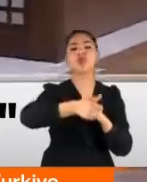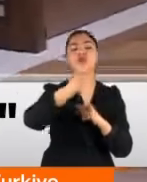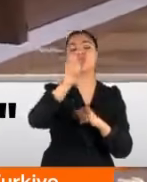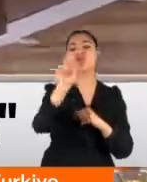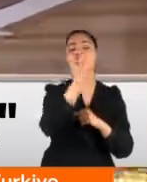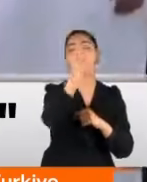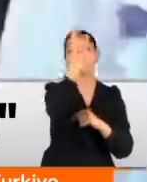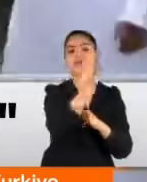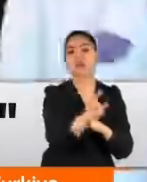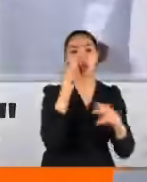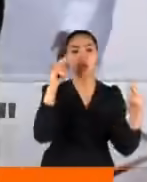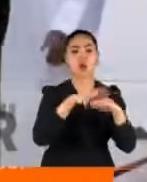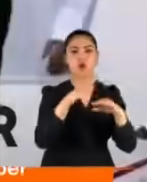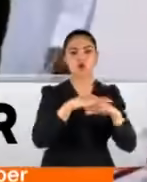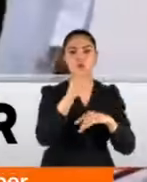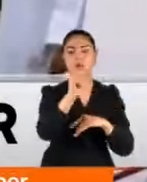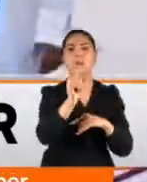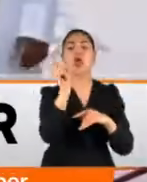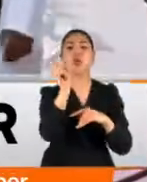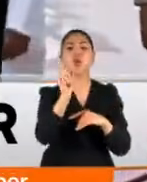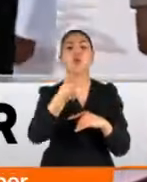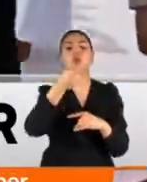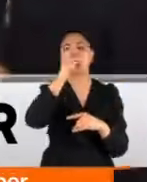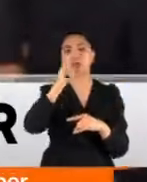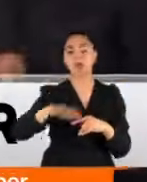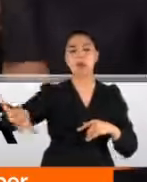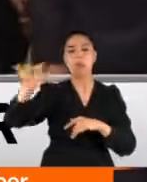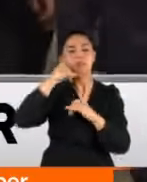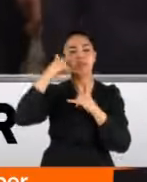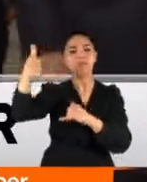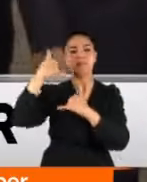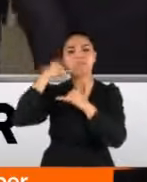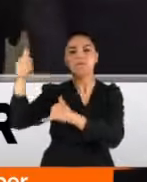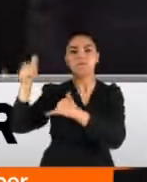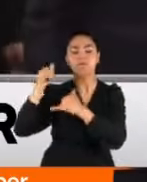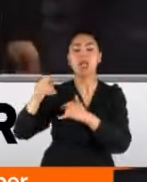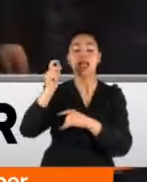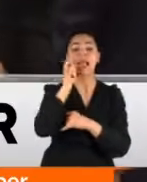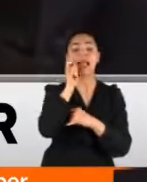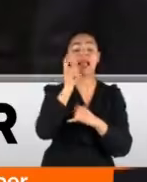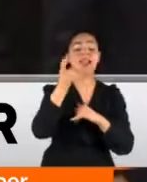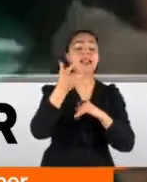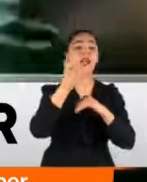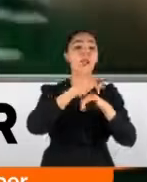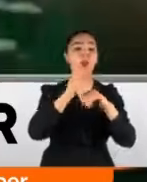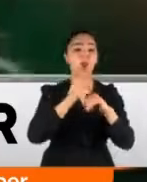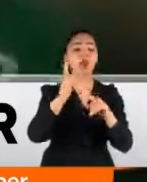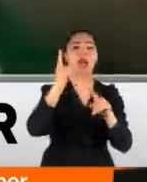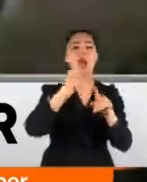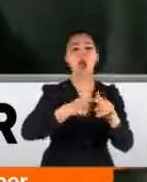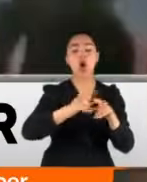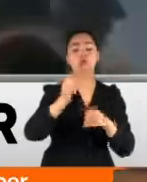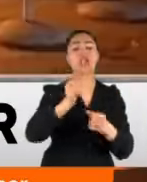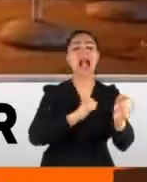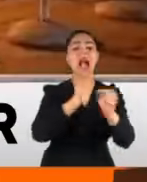gördüm ve Malezya Kralları ile Kuveyt ve Katar emirlerini de aradı İslam ülkelerine İsrail'e karşı ortak hareket